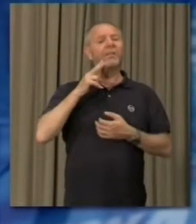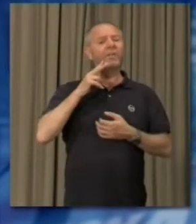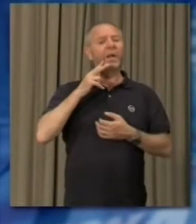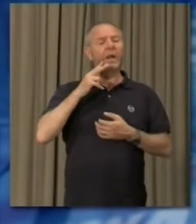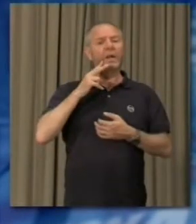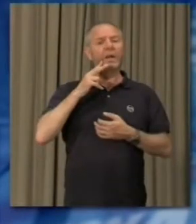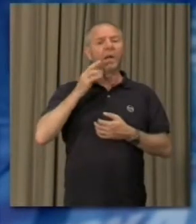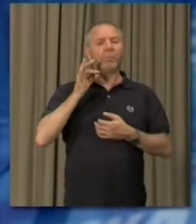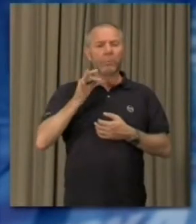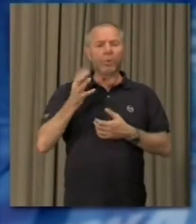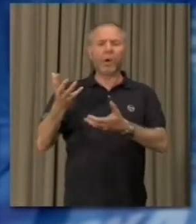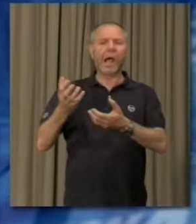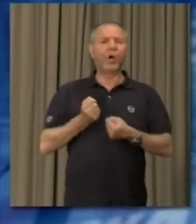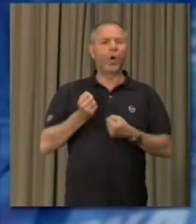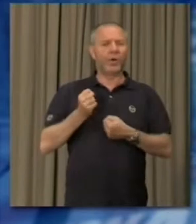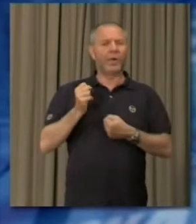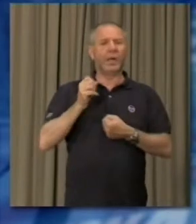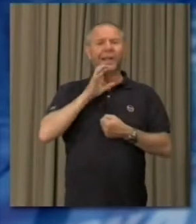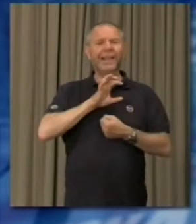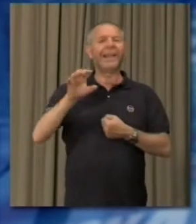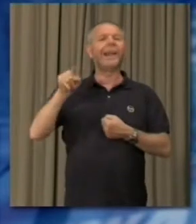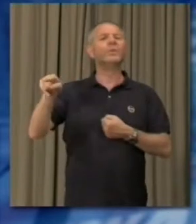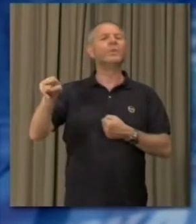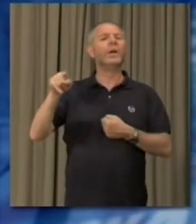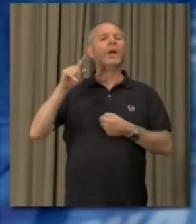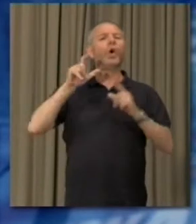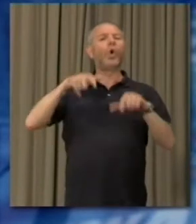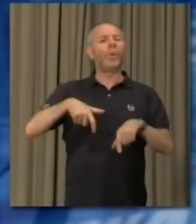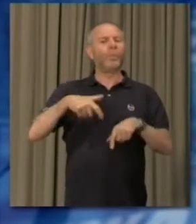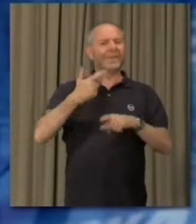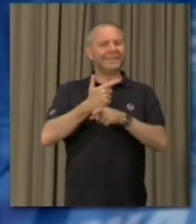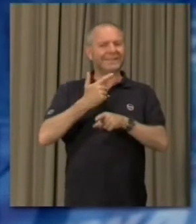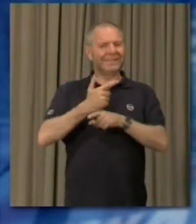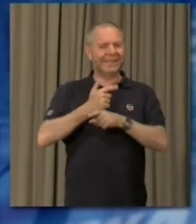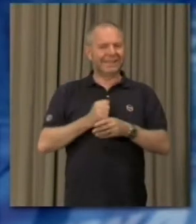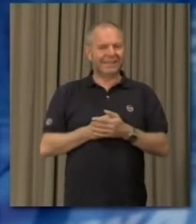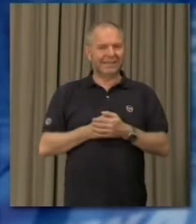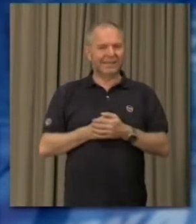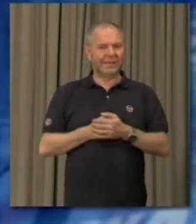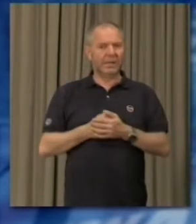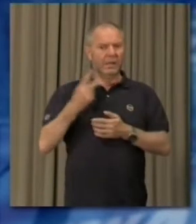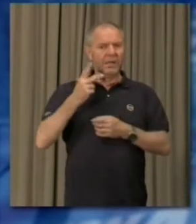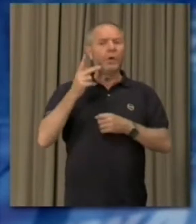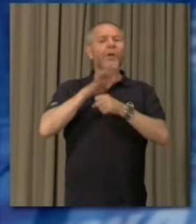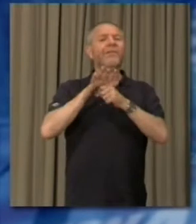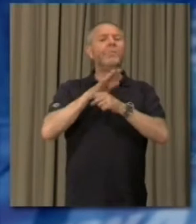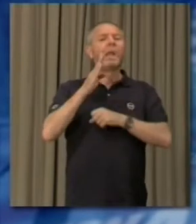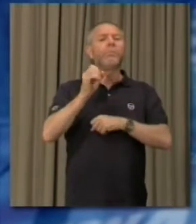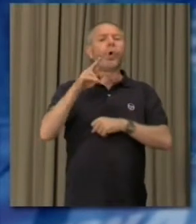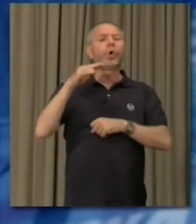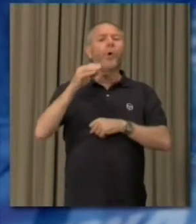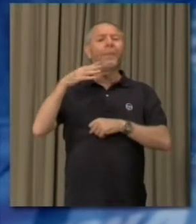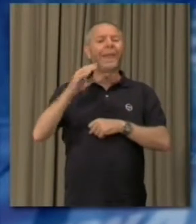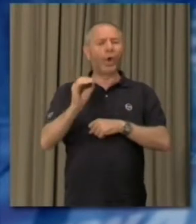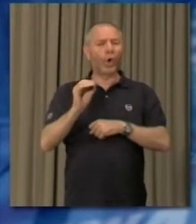reclamo presentato dall'amministrazione comunale di Stresa in merito al ricorso possessorio presentato sempre al Tribunale di Verbania dalla famiglia Borromeo, che si era